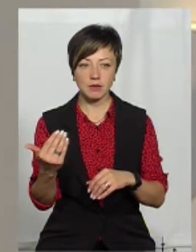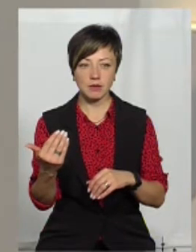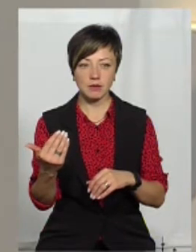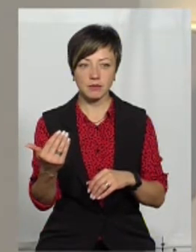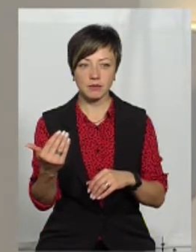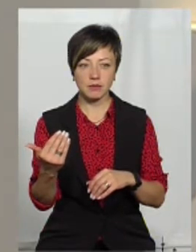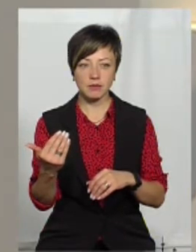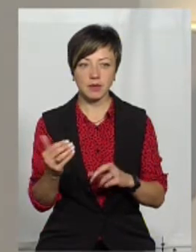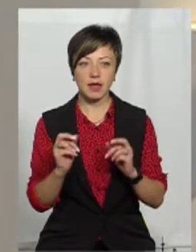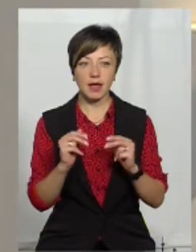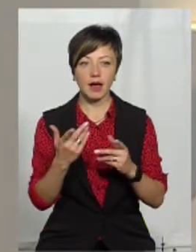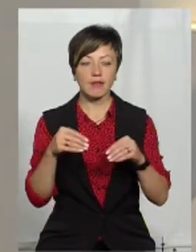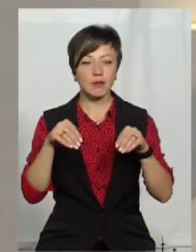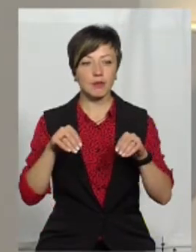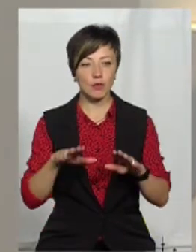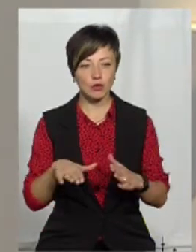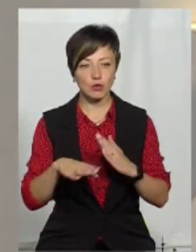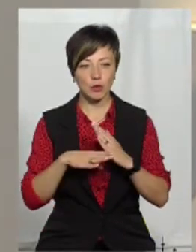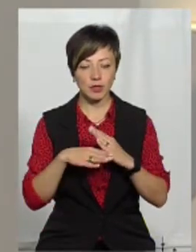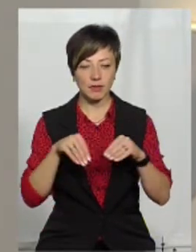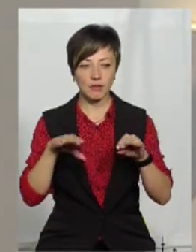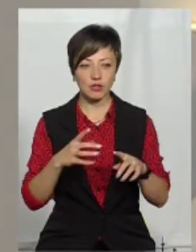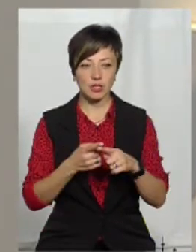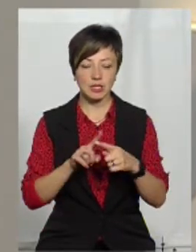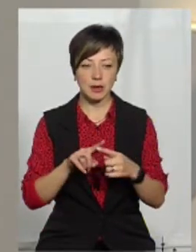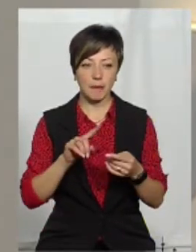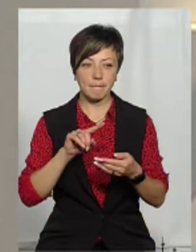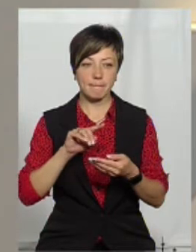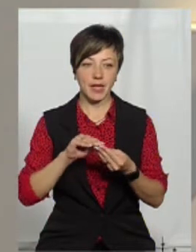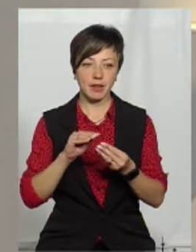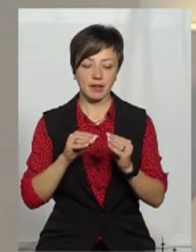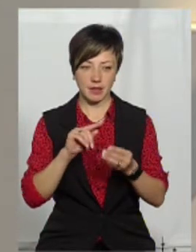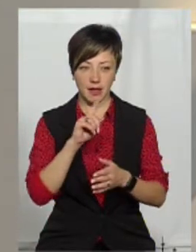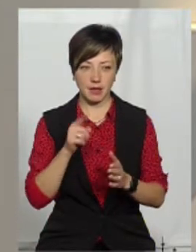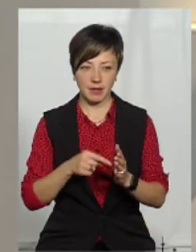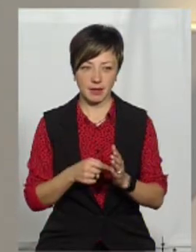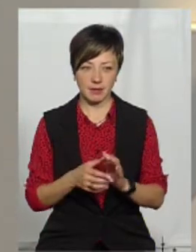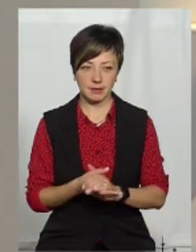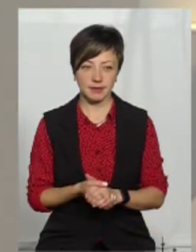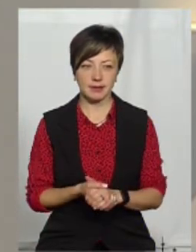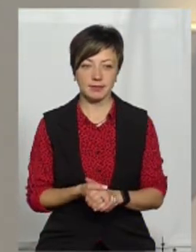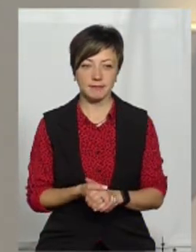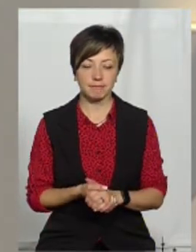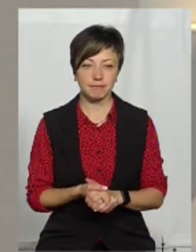забудовник. Як він може вирішити, чи може нам допомогти вирішити це питання?